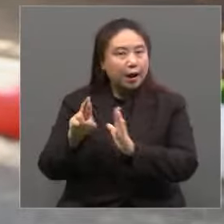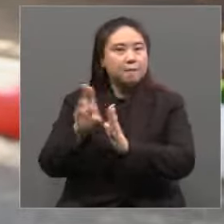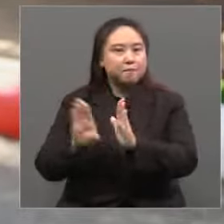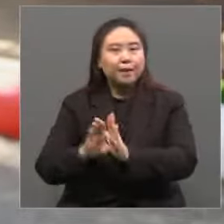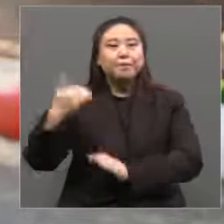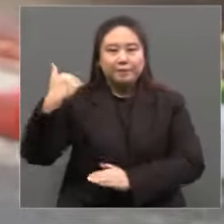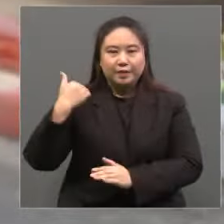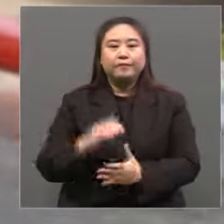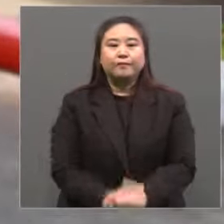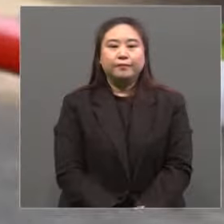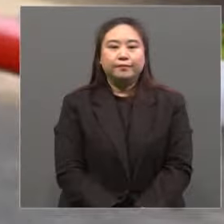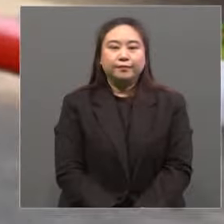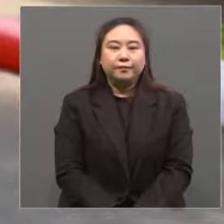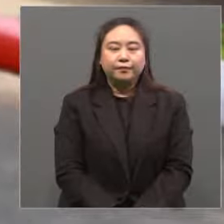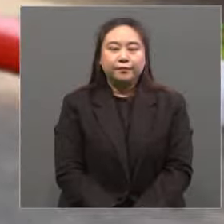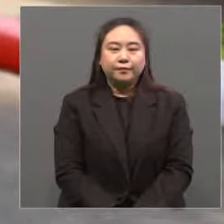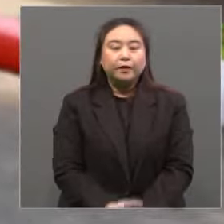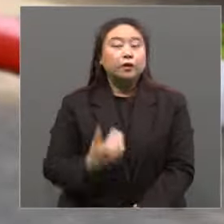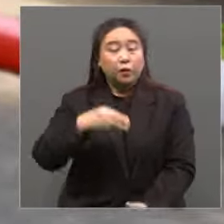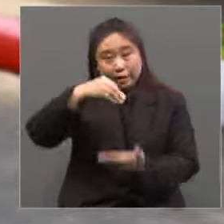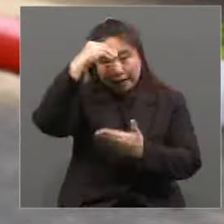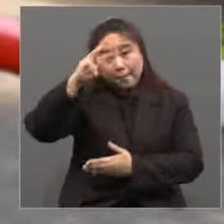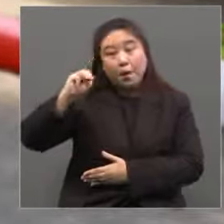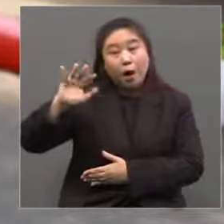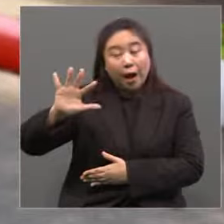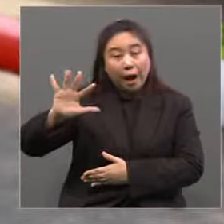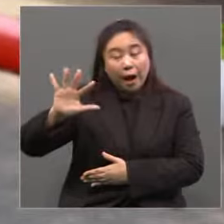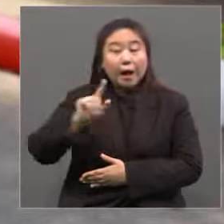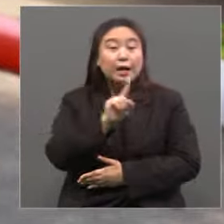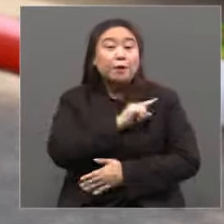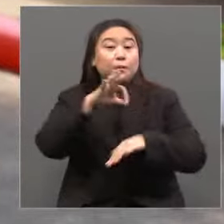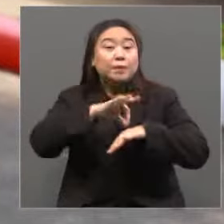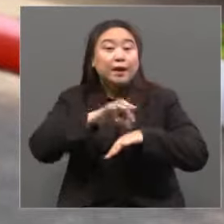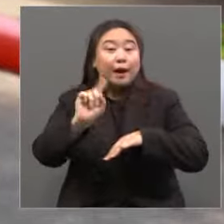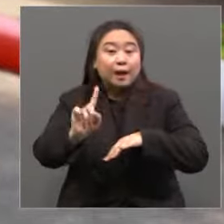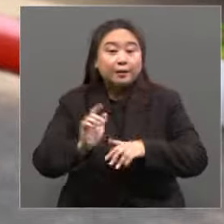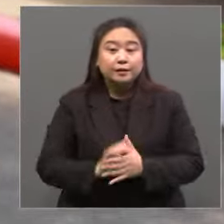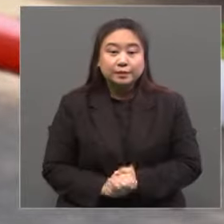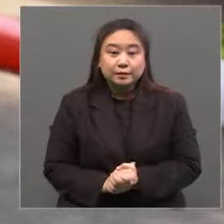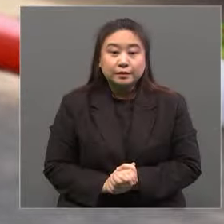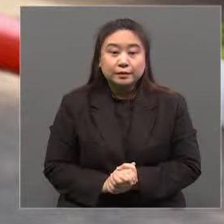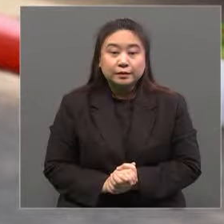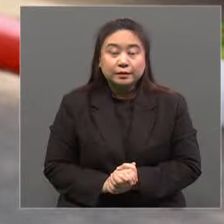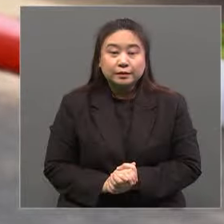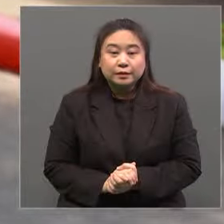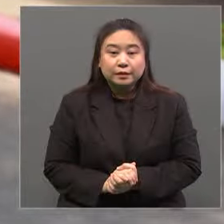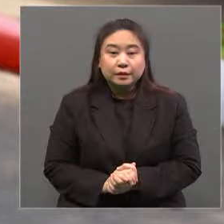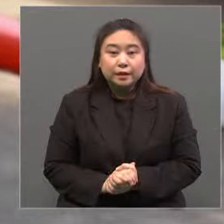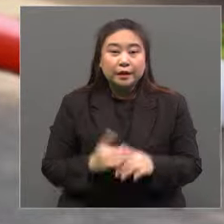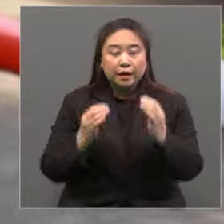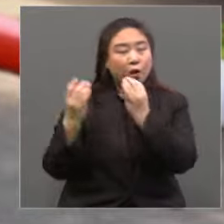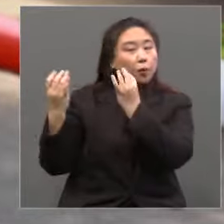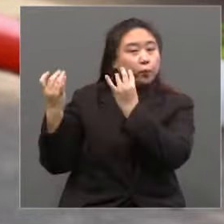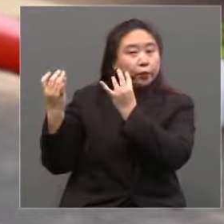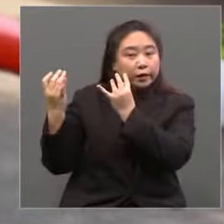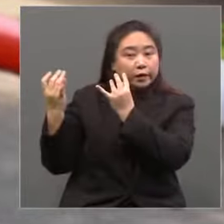ค่ะอยู่ม.5ค่ะ เรามีหน้าที่ตำแหน่งอะไรในวง มีหนูเล่นฟลุตค่ะแ